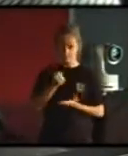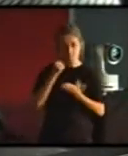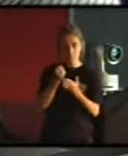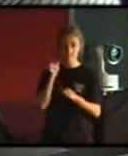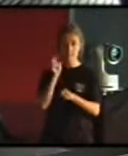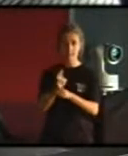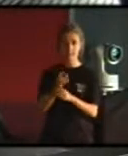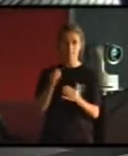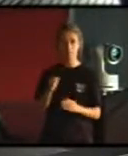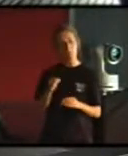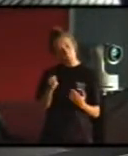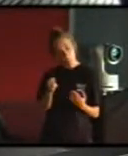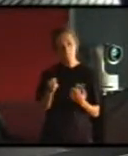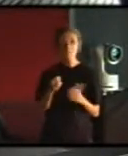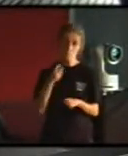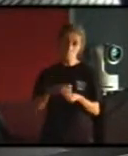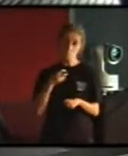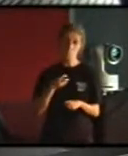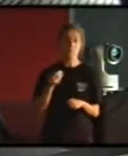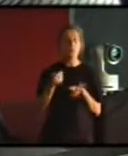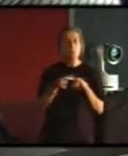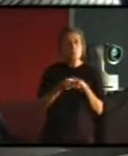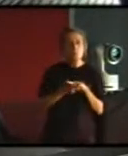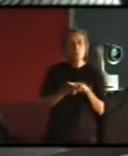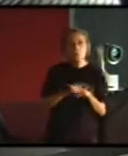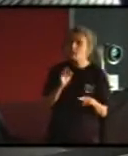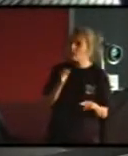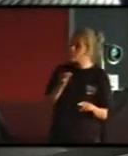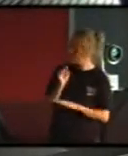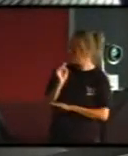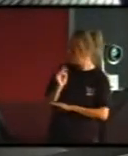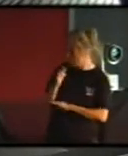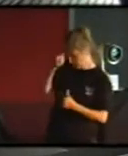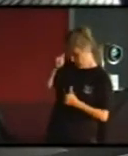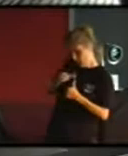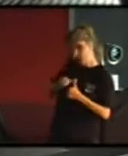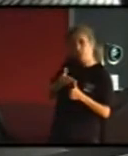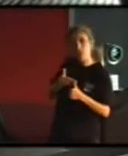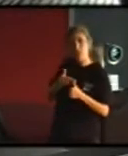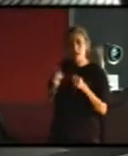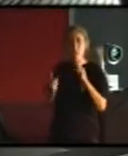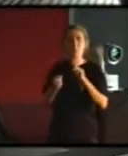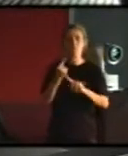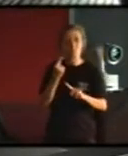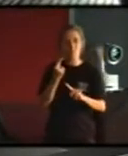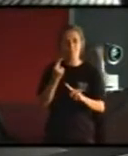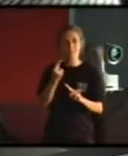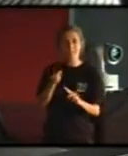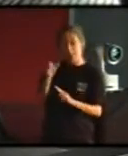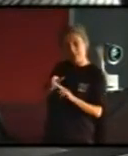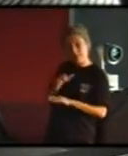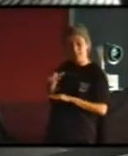patrimoine. Mais il y a de plus en plus, il y avait des personnes qui disaient oui, c'est vrai. Il faut se souvenir, et c'était surtout ceux qui avaient beaucoup